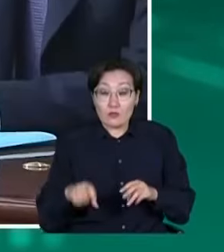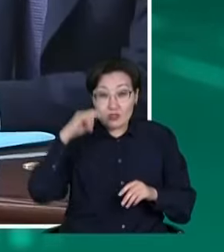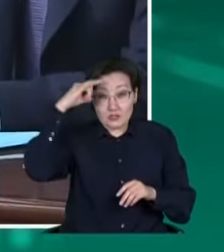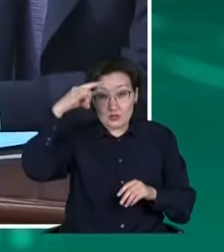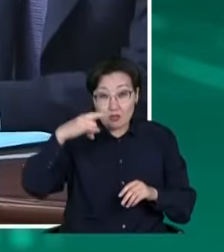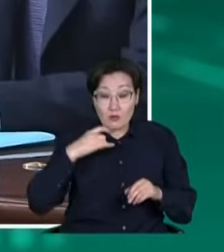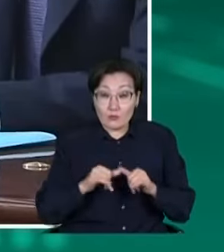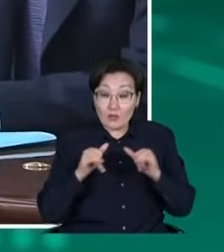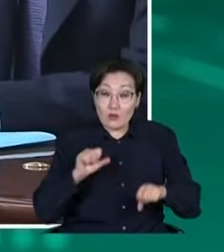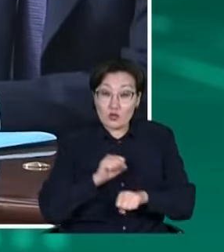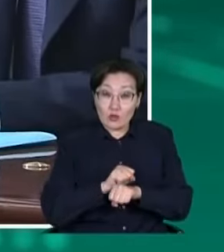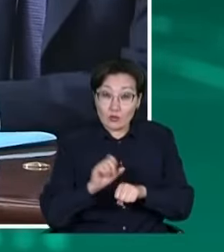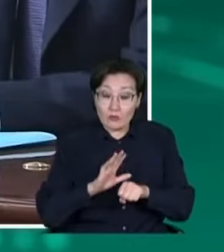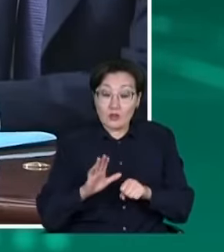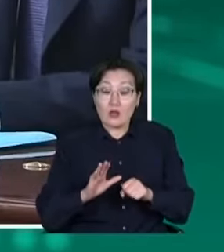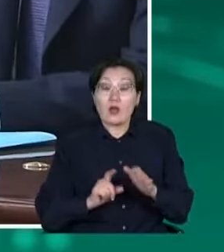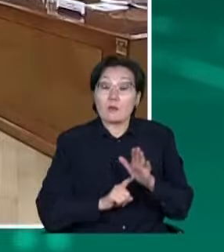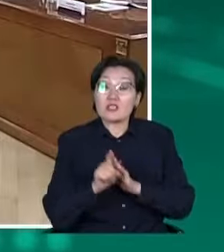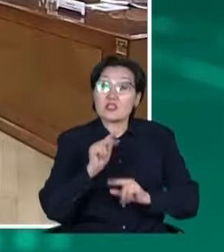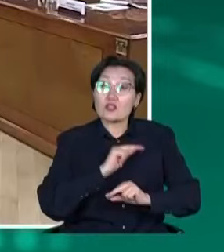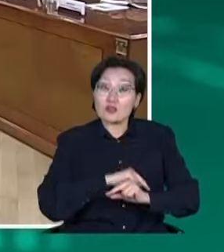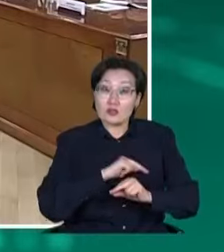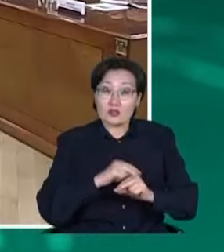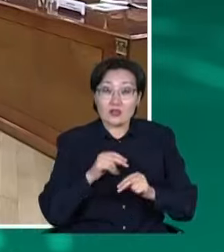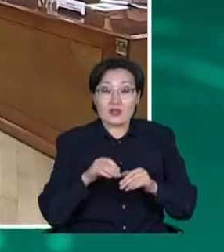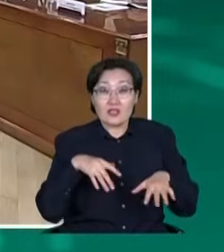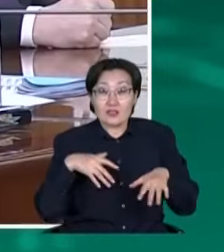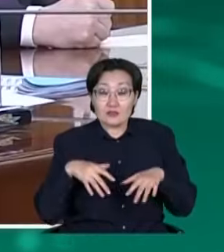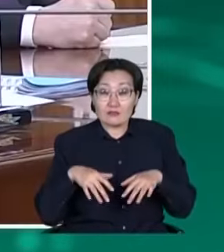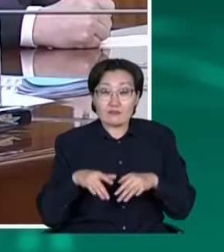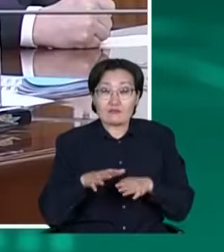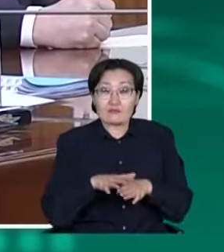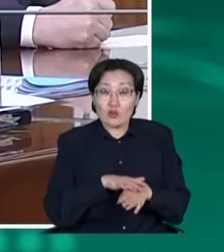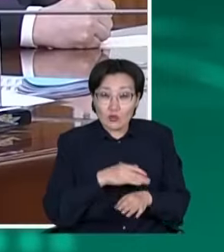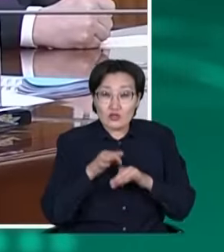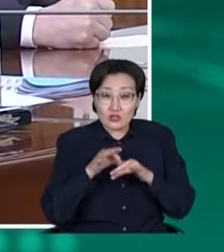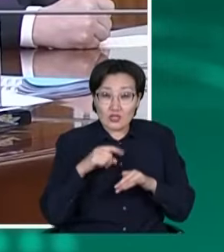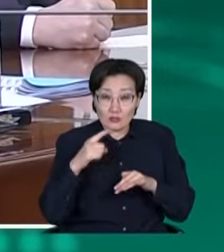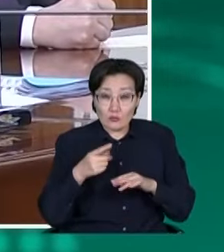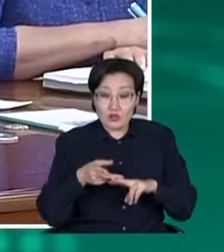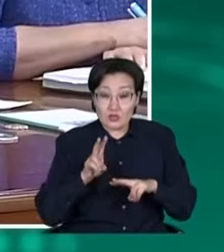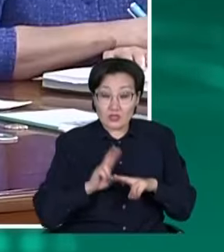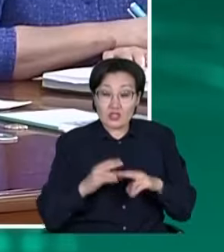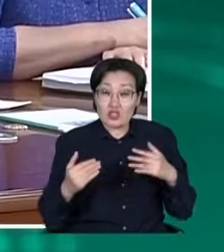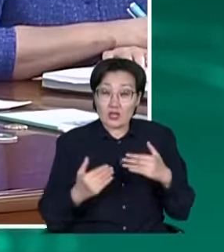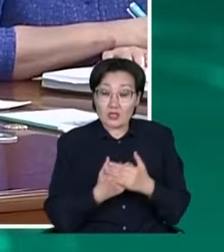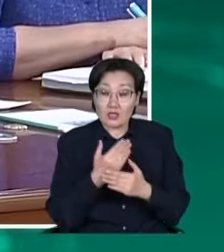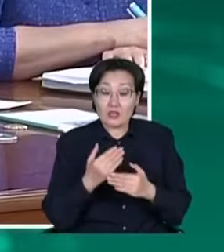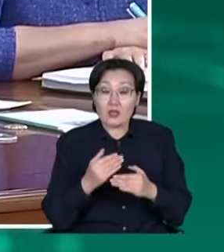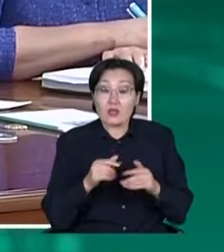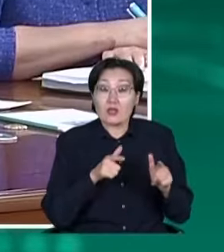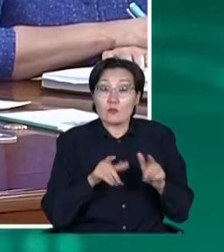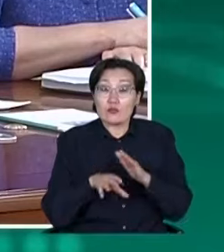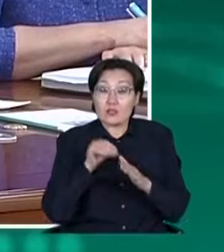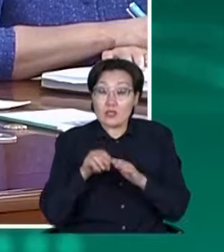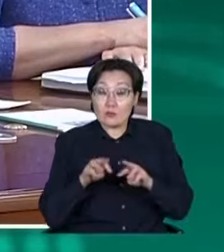дамуын тоқтатпағанмен қолға алынған жұмыстар сәл баяу жүрді дейді Қасым Жомарт Тоқаев. Сондықтан жаңадан жасақталған